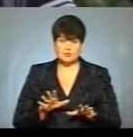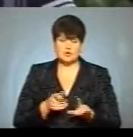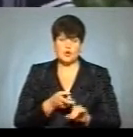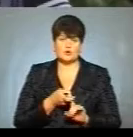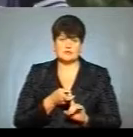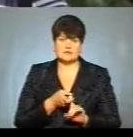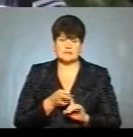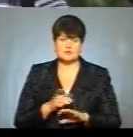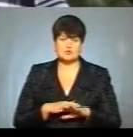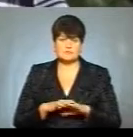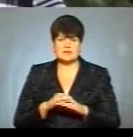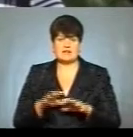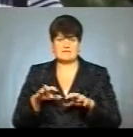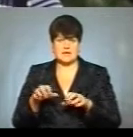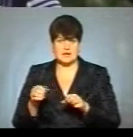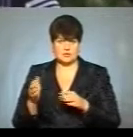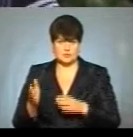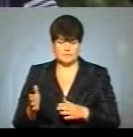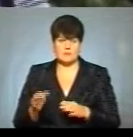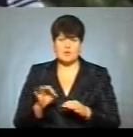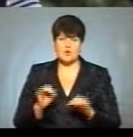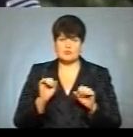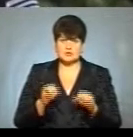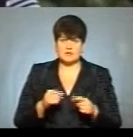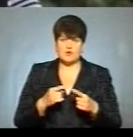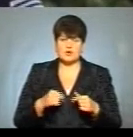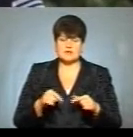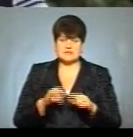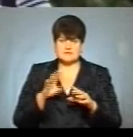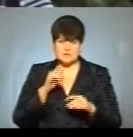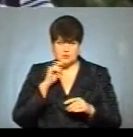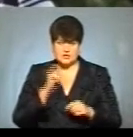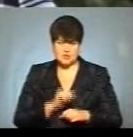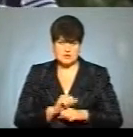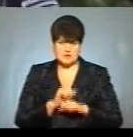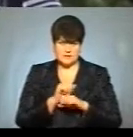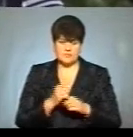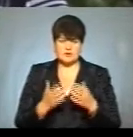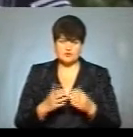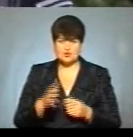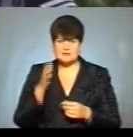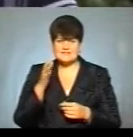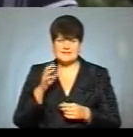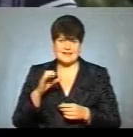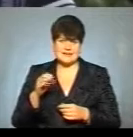контакту між суспільством і владою, про можливу організацію всеукраїнського страйку. Якщо